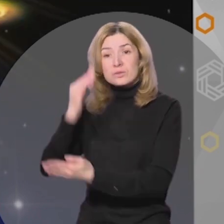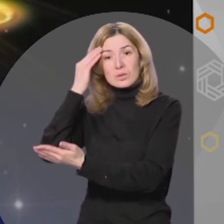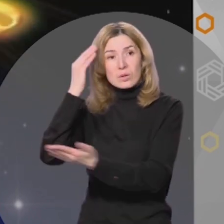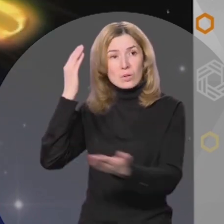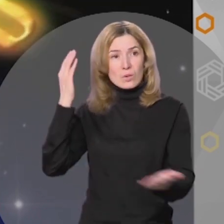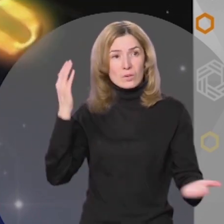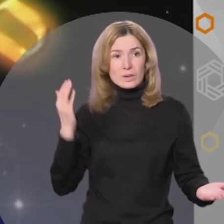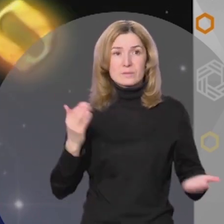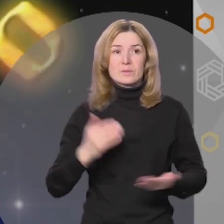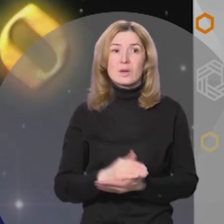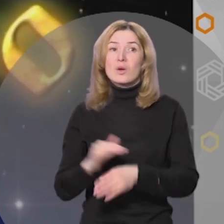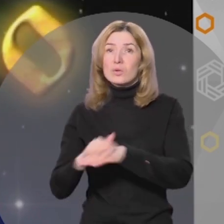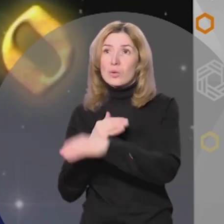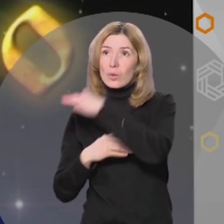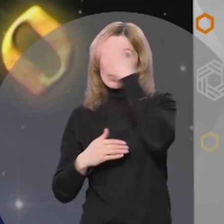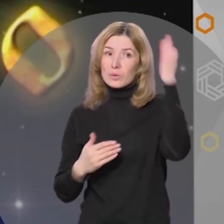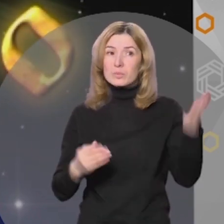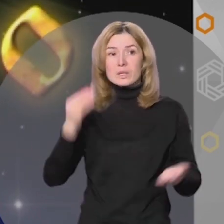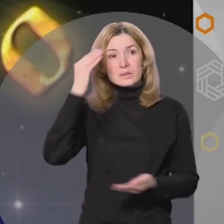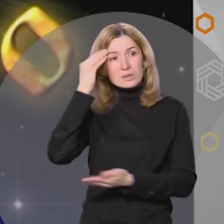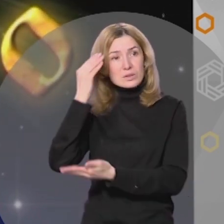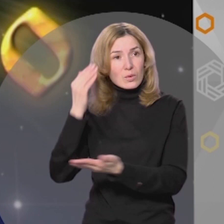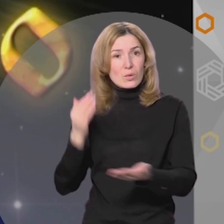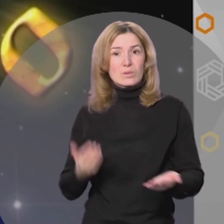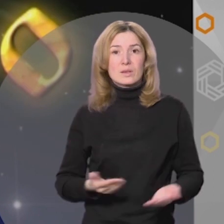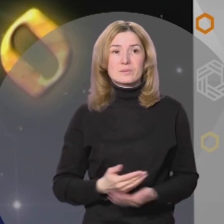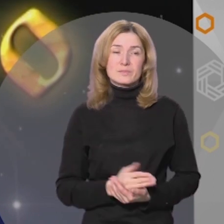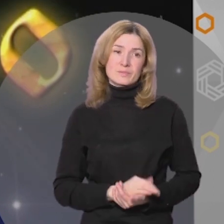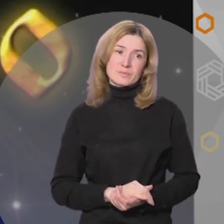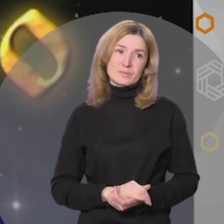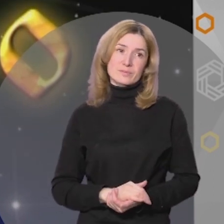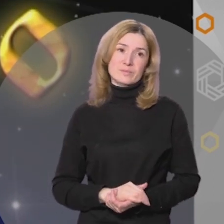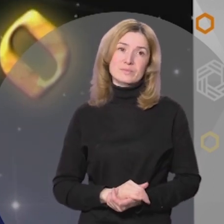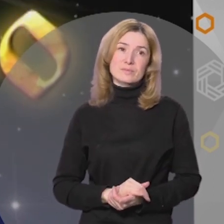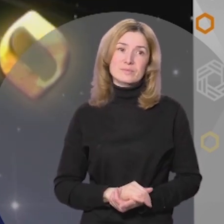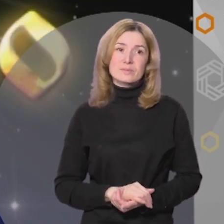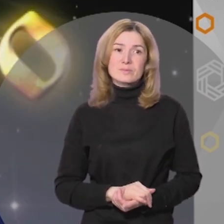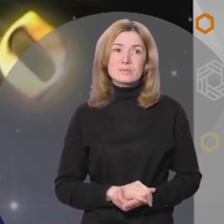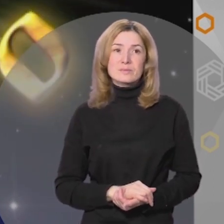слово. Было доброе слово, и свет появился из тьмы.